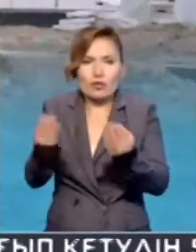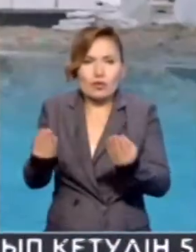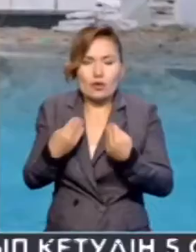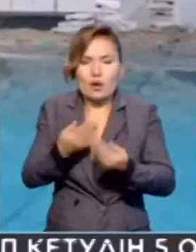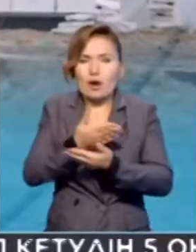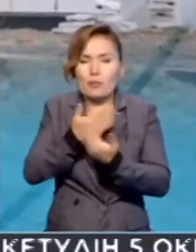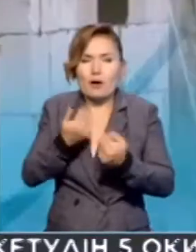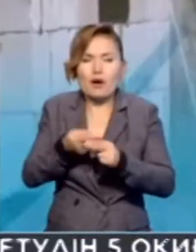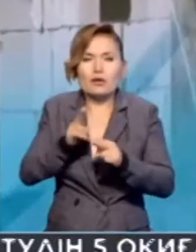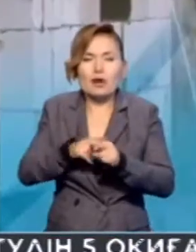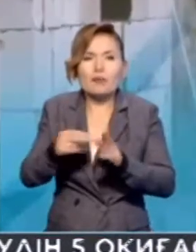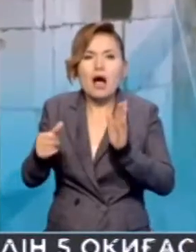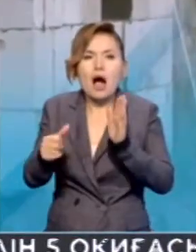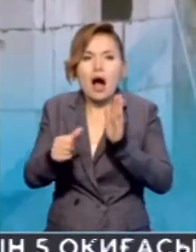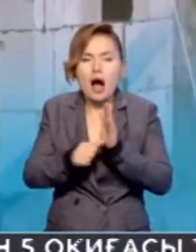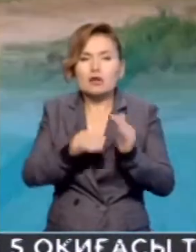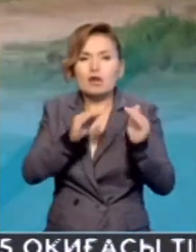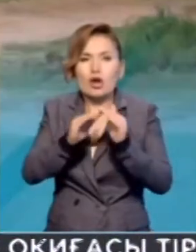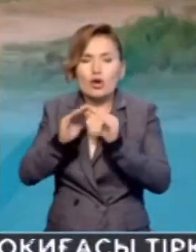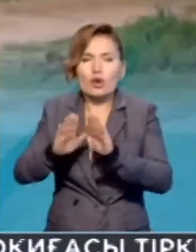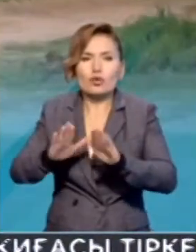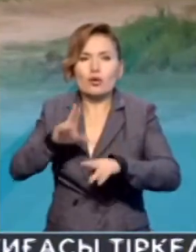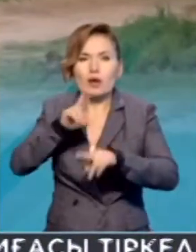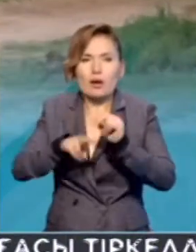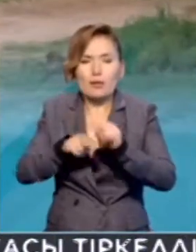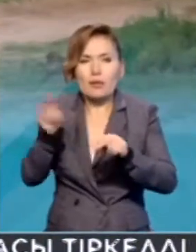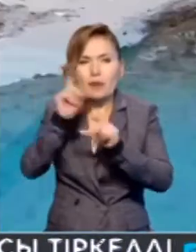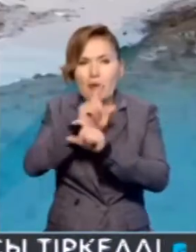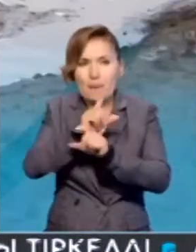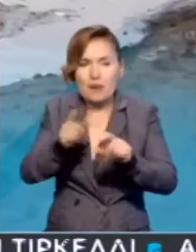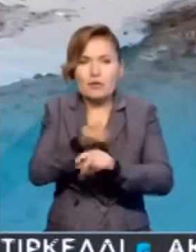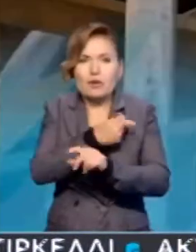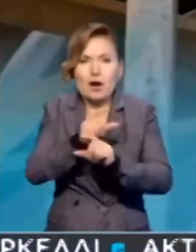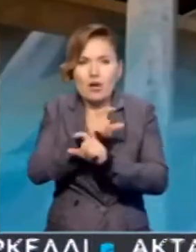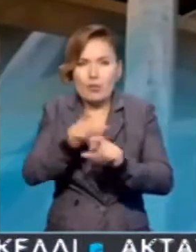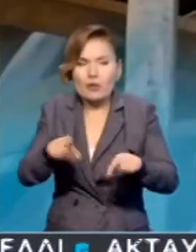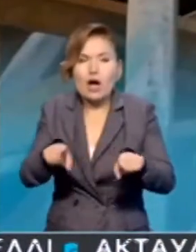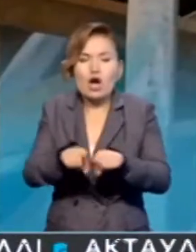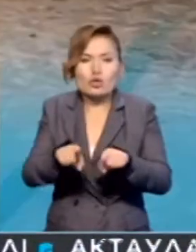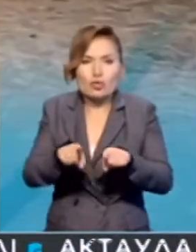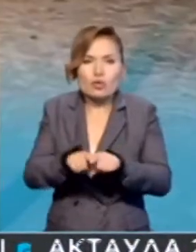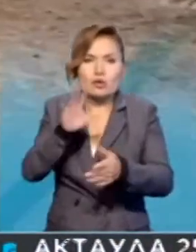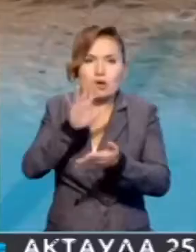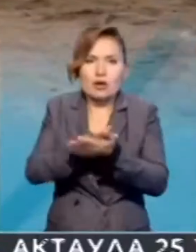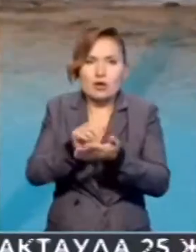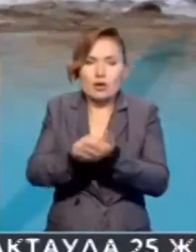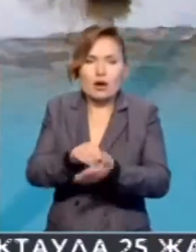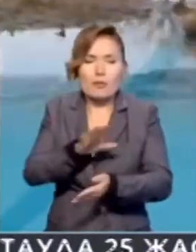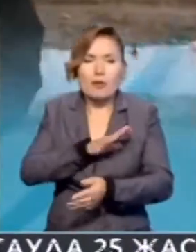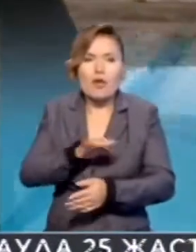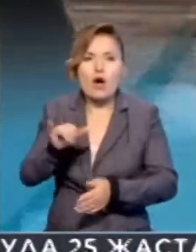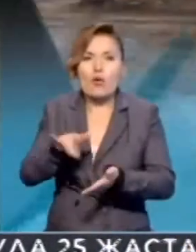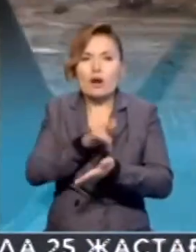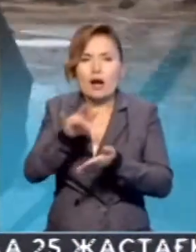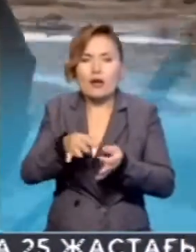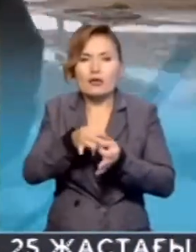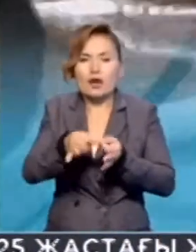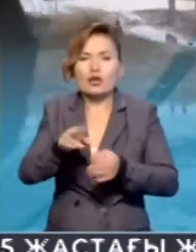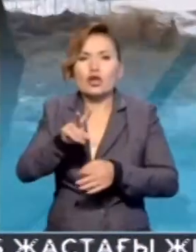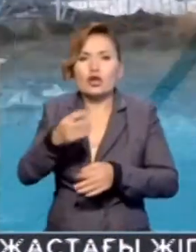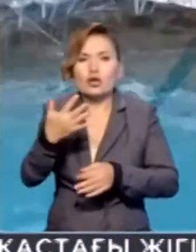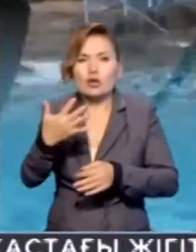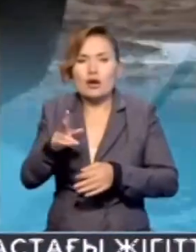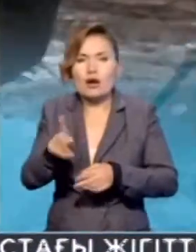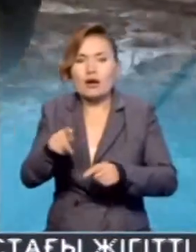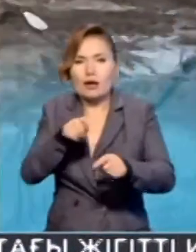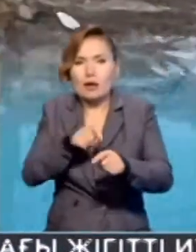суға кеткен 6 үйдің ғана кірпіші қаланып жатыр. Мұнда мектеп пен медициналық пункте тасқын судан құлады. Біз қазір Орал қаласынан 250 шақырым қашықтағы